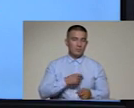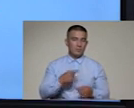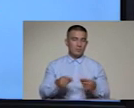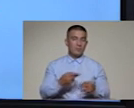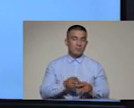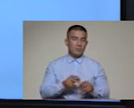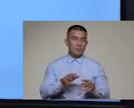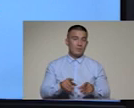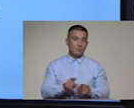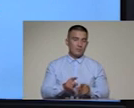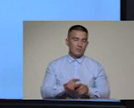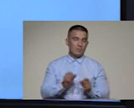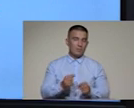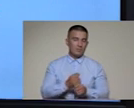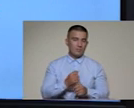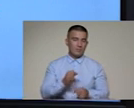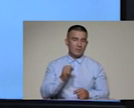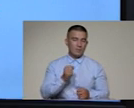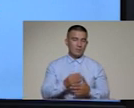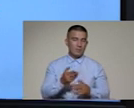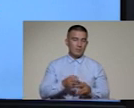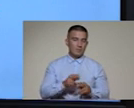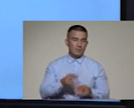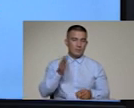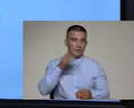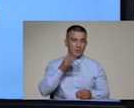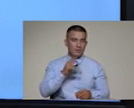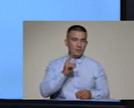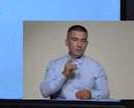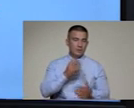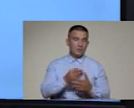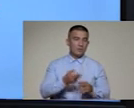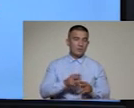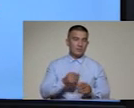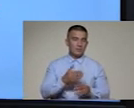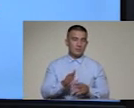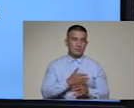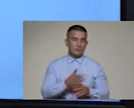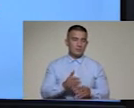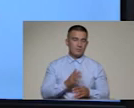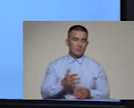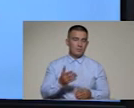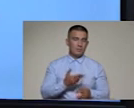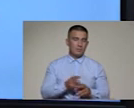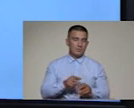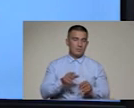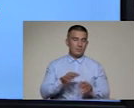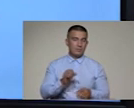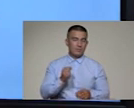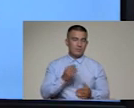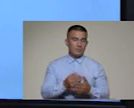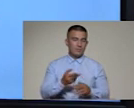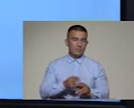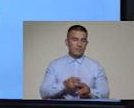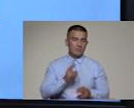xuddi shu holat. Alyuminiydan 1, kislorod va vodoroddan 3, lekin bu yerda alyuminiy birikmasi